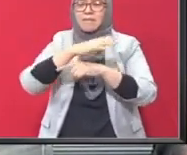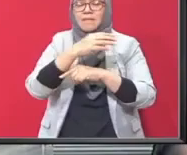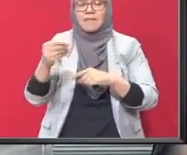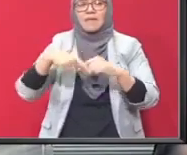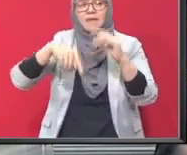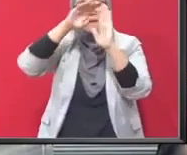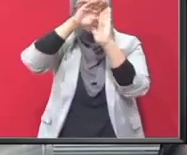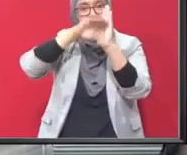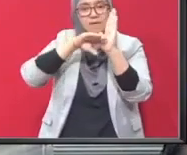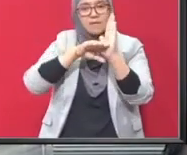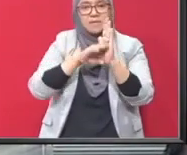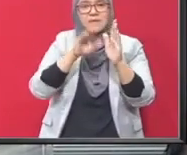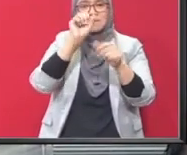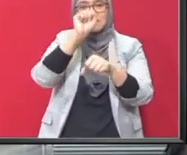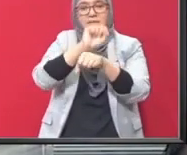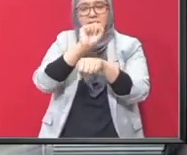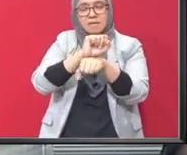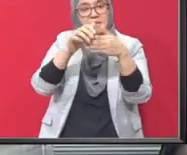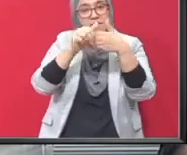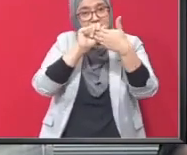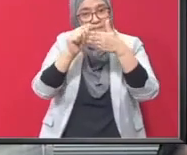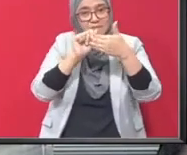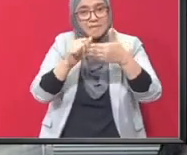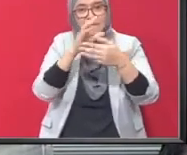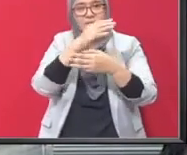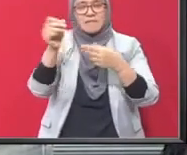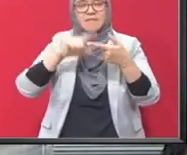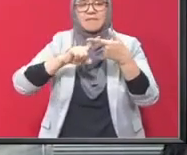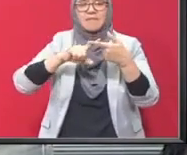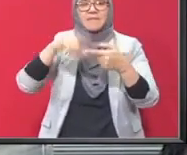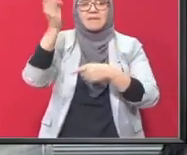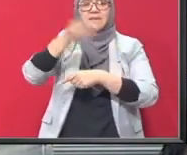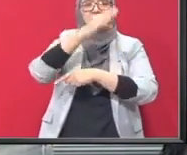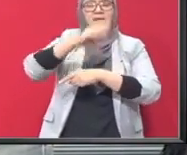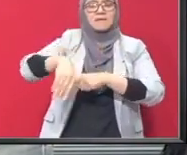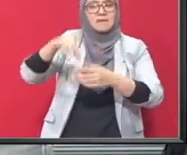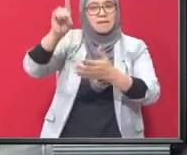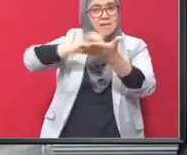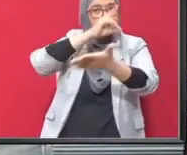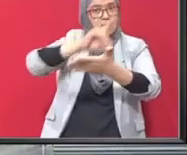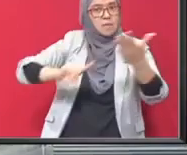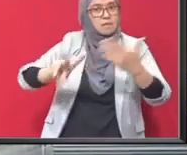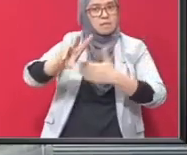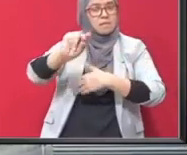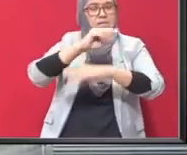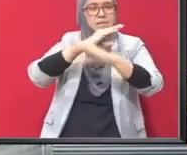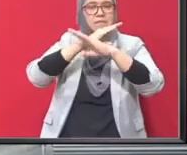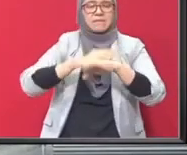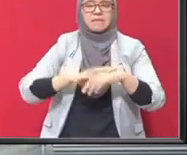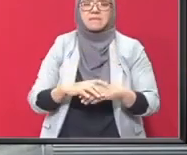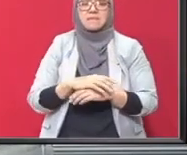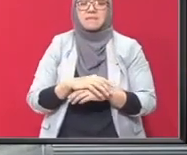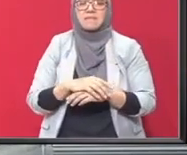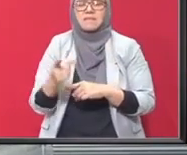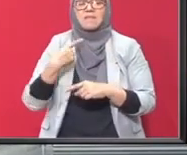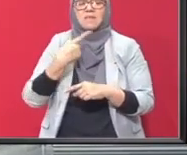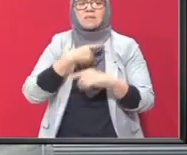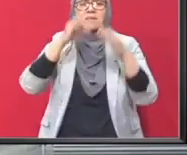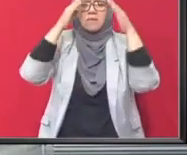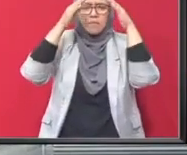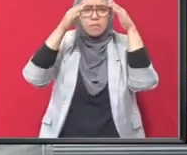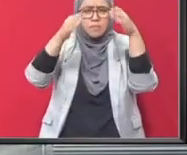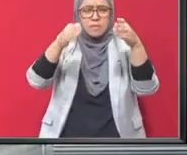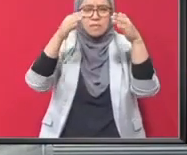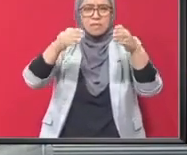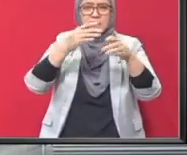aturan kerja fleksibel dan juga larangan diskriminasi jadi kita sedang memberi fokus untuk